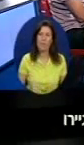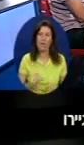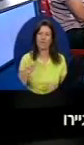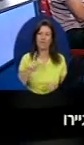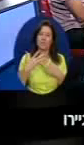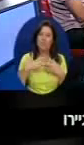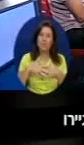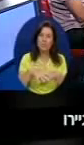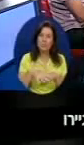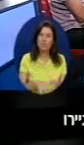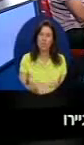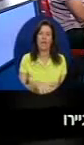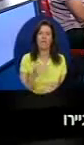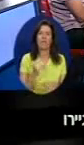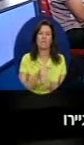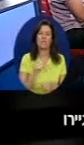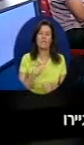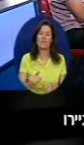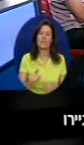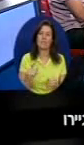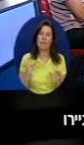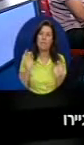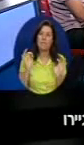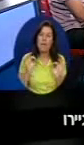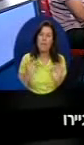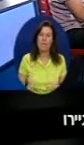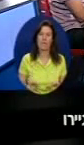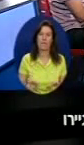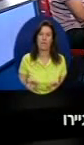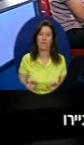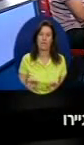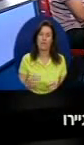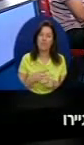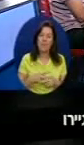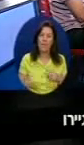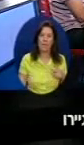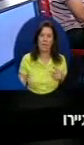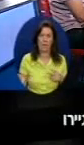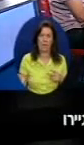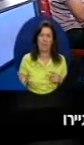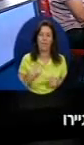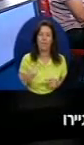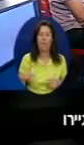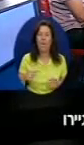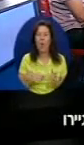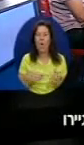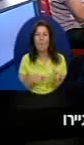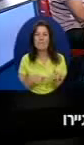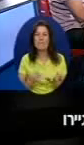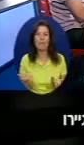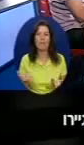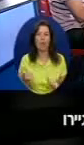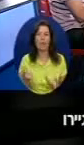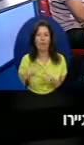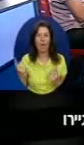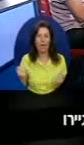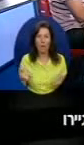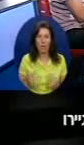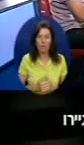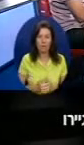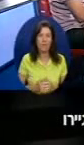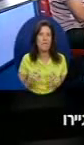בתום לב ולא משום סיבה או אינטרס, שיקולים זרים, נכנס אליה. אז למה לחזר ככה אחרי מי שלא ממש